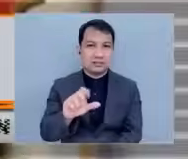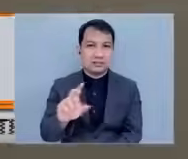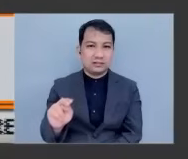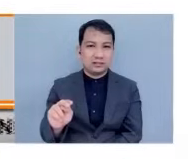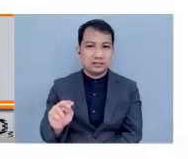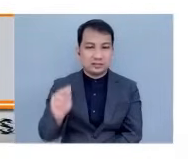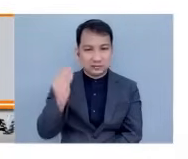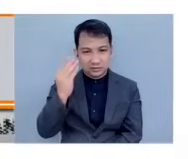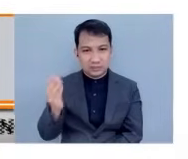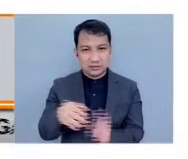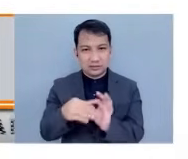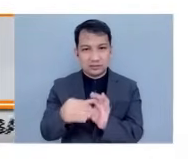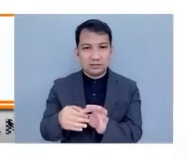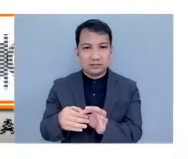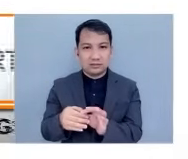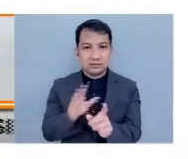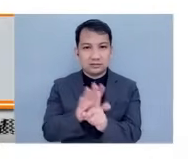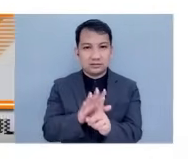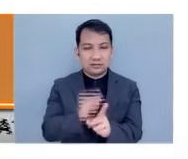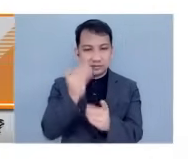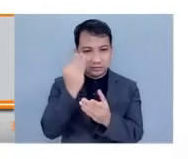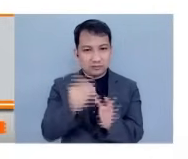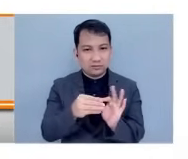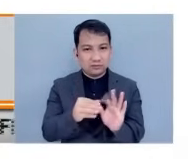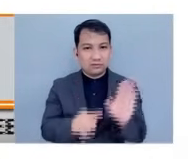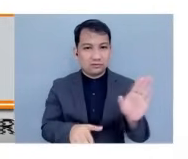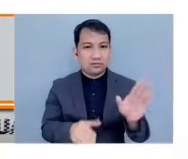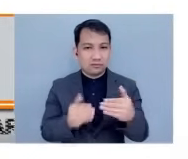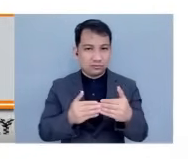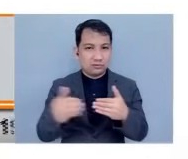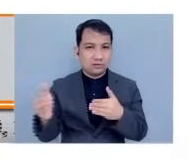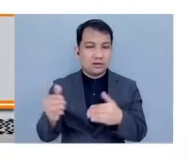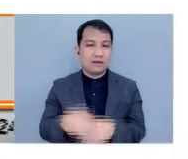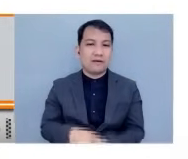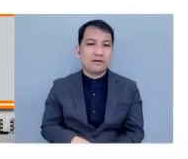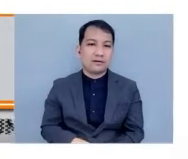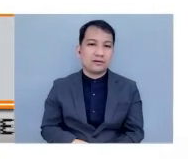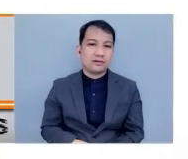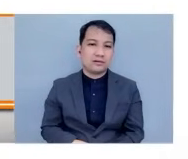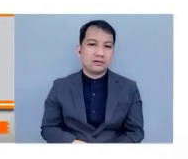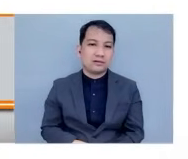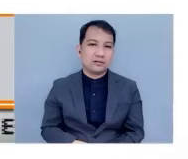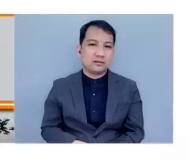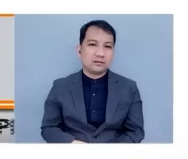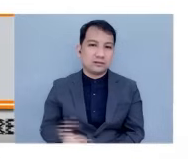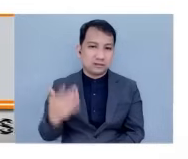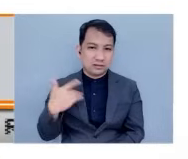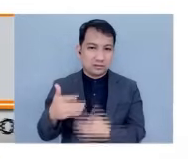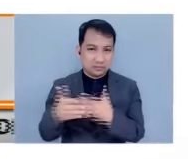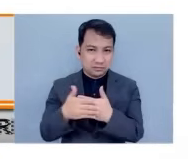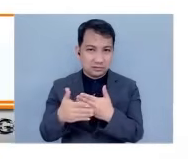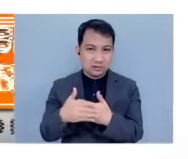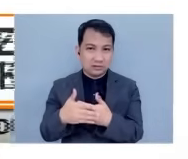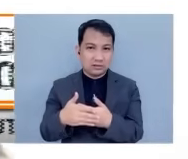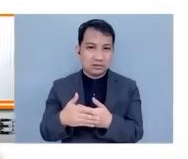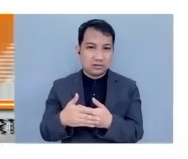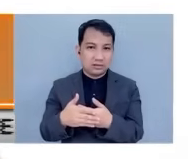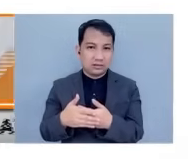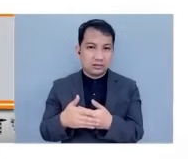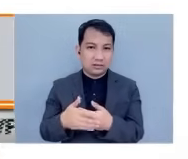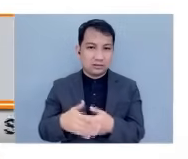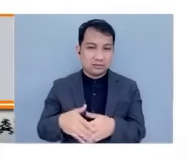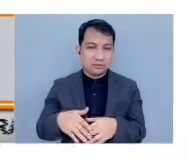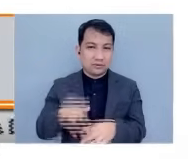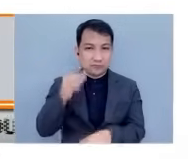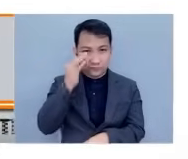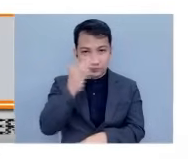trend, this bibi trend would go on for a while din siya. Since papalapit na ang panagbunga, it's really the month